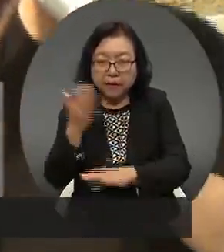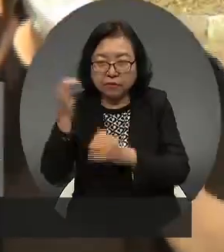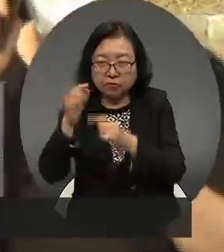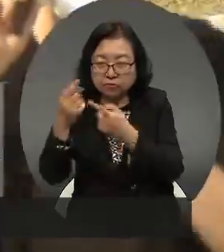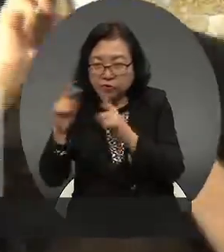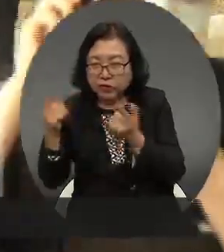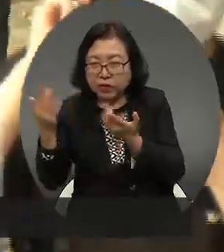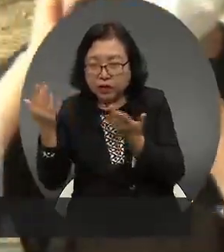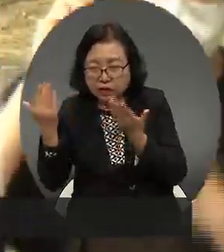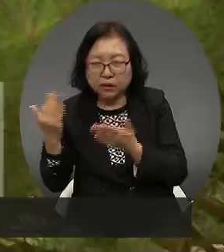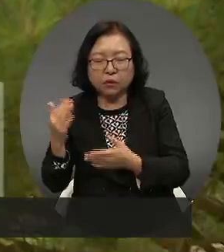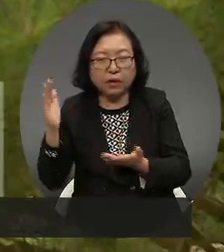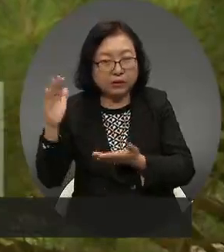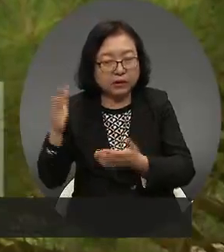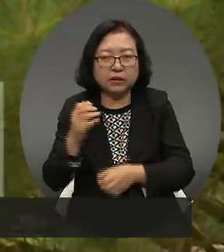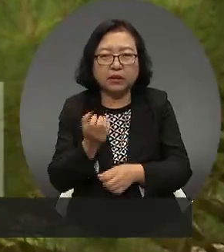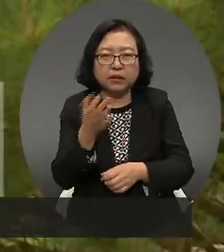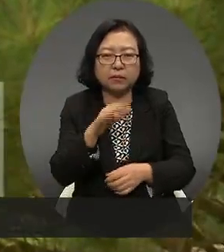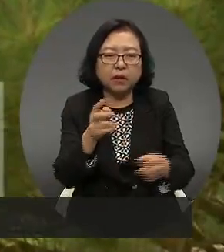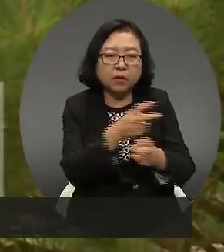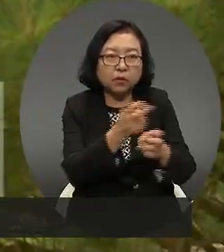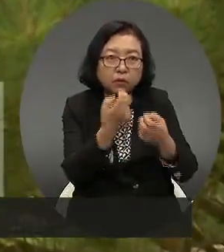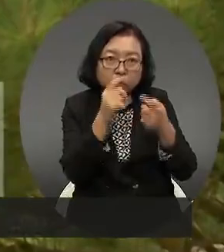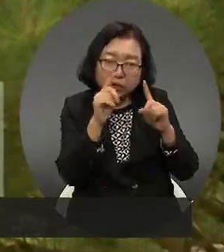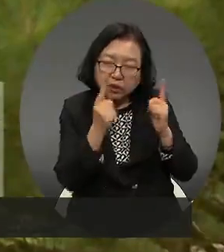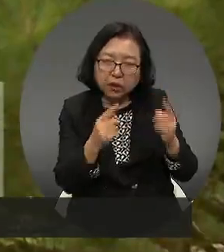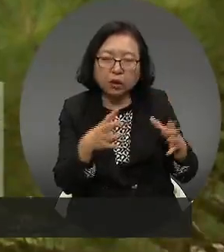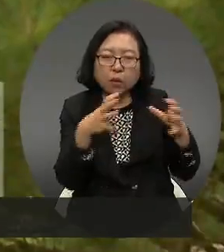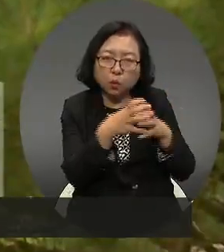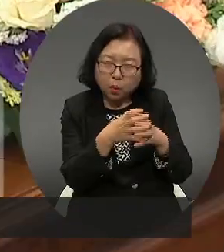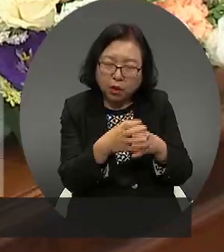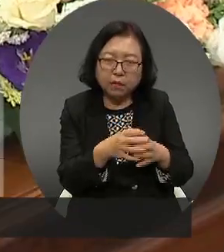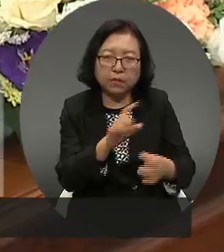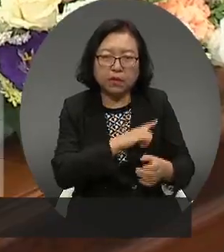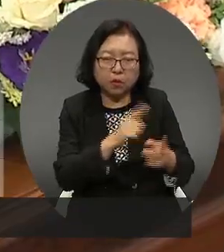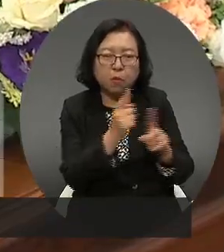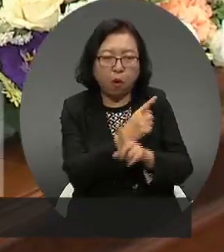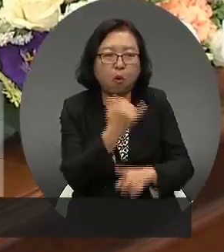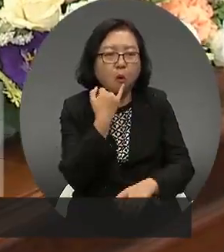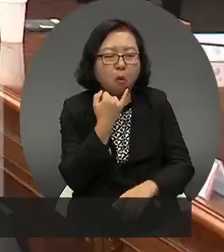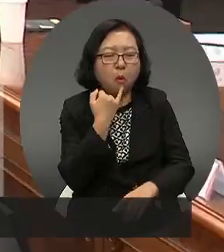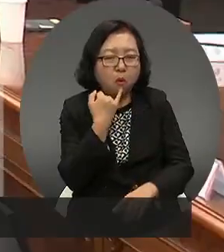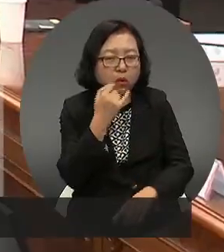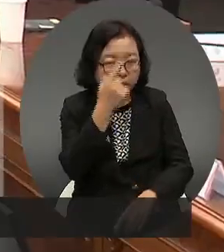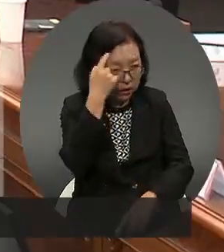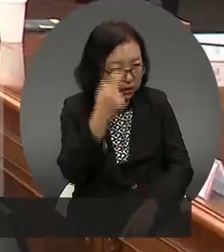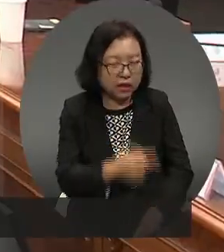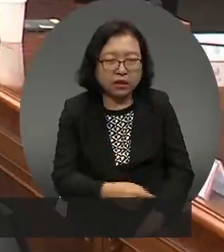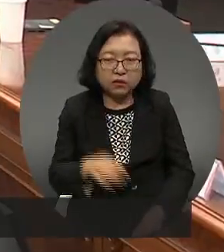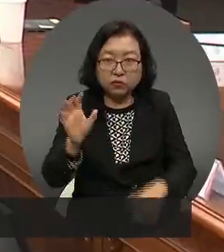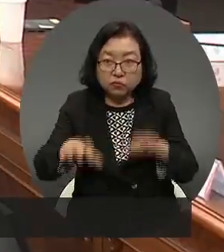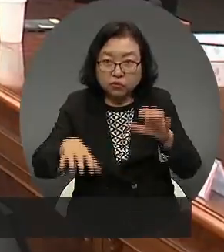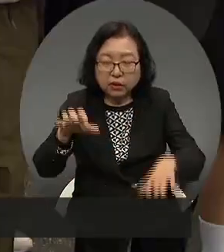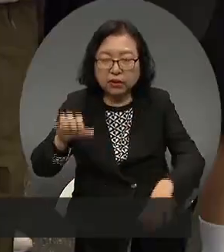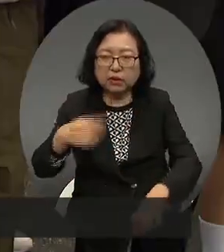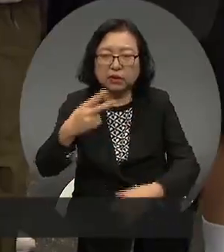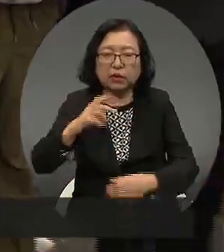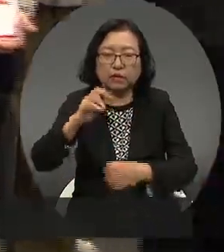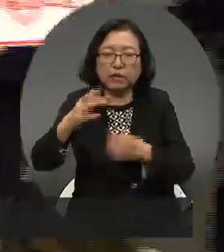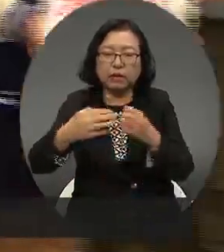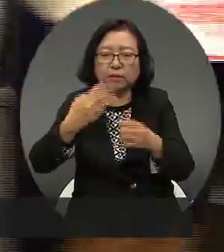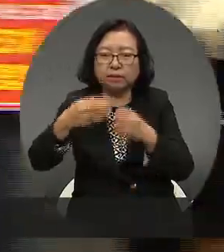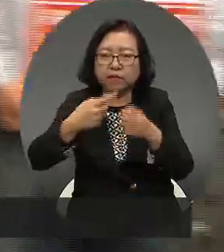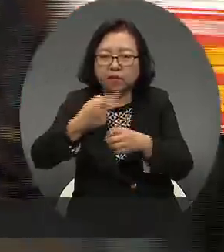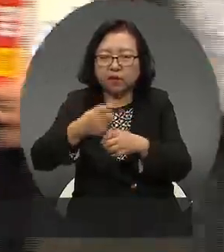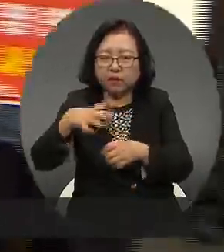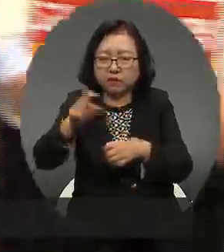교통대는 구성원들이 통합은 물론 교명 변경에도 적극적입니다. 두 대학은 오는 2027년 3월 통합 대학을